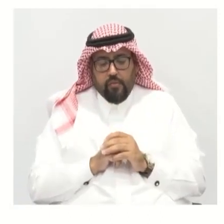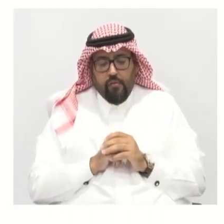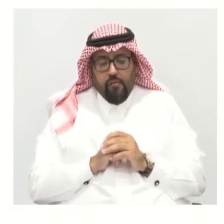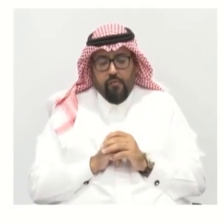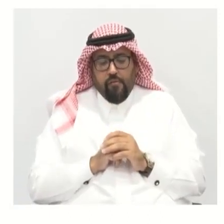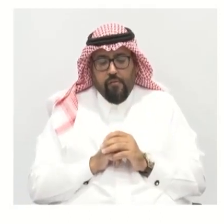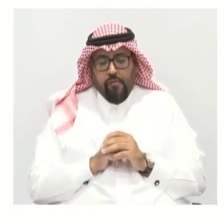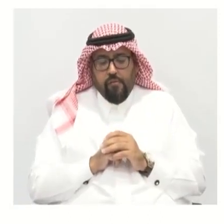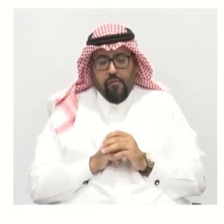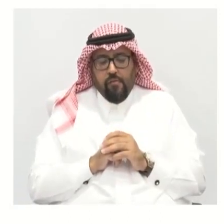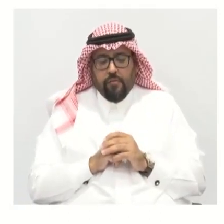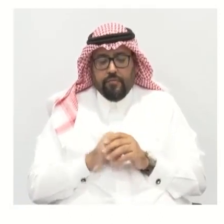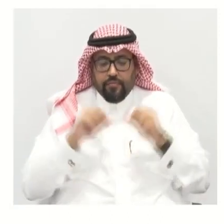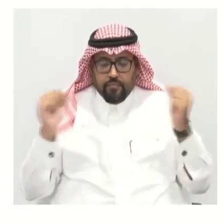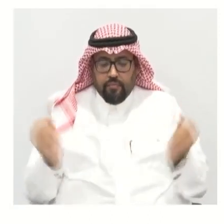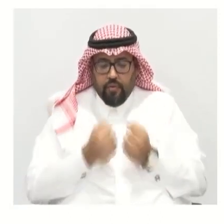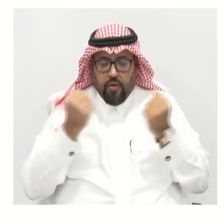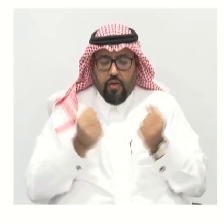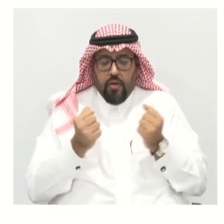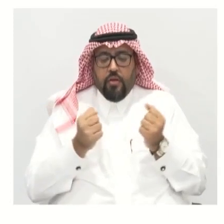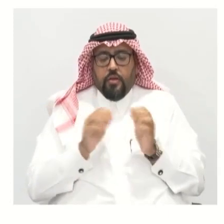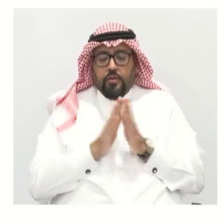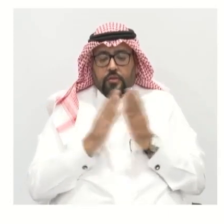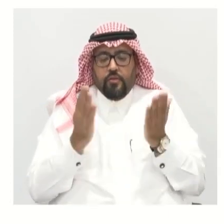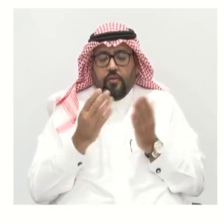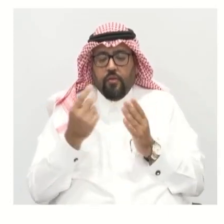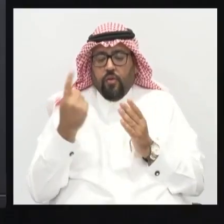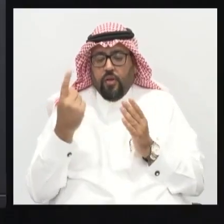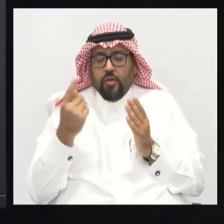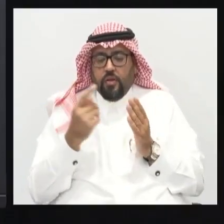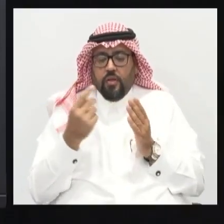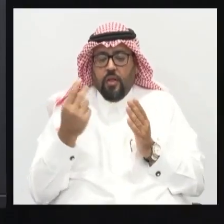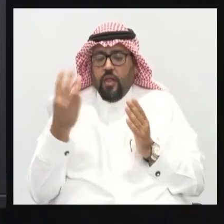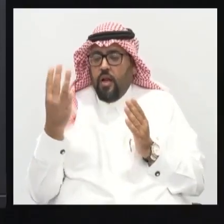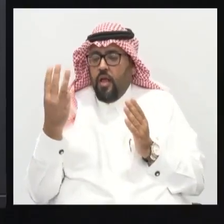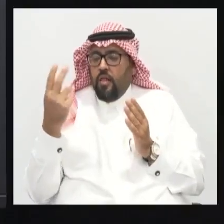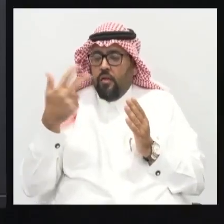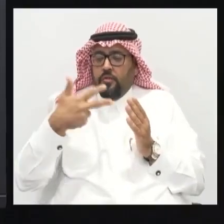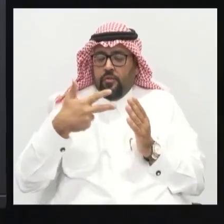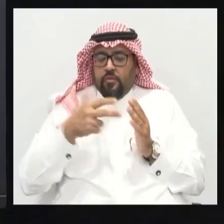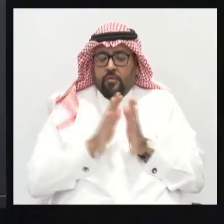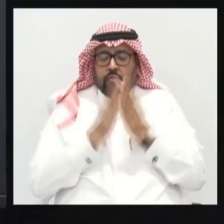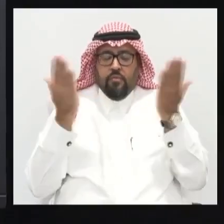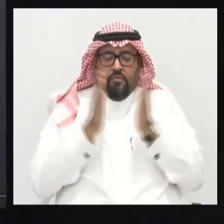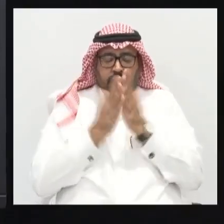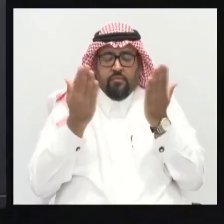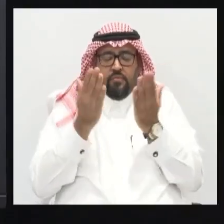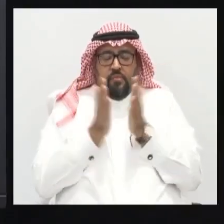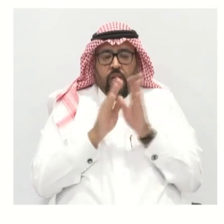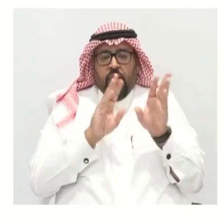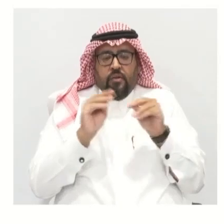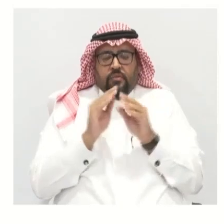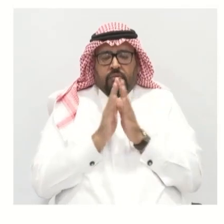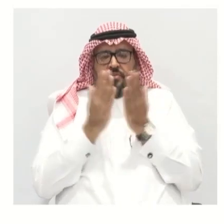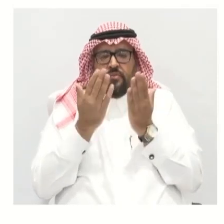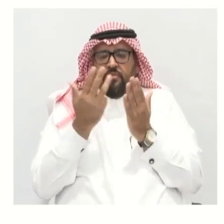ويلاحظون لدي هنا نشاط نشاط رقم واحد صفحه 83 نفتح الكتاب سويا